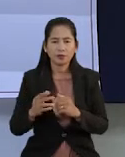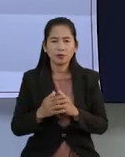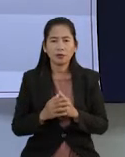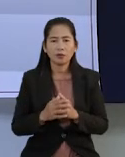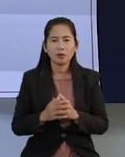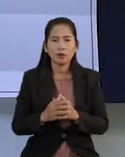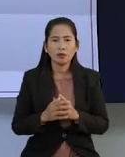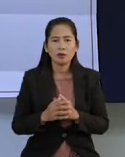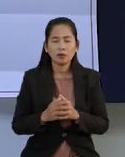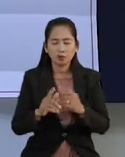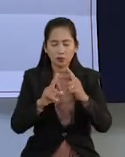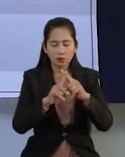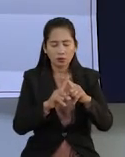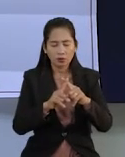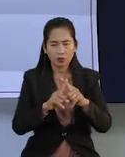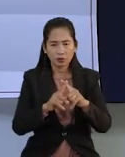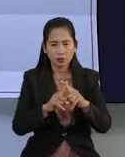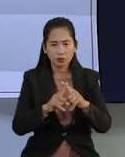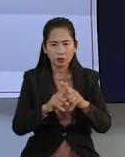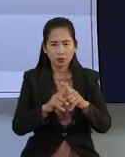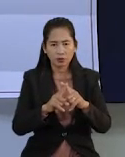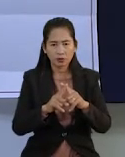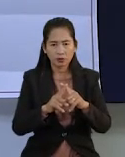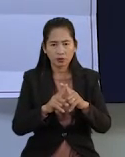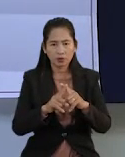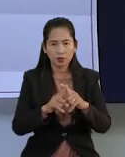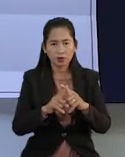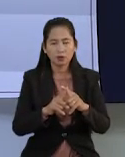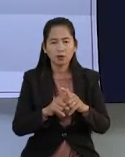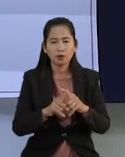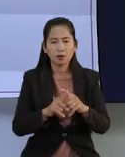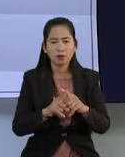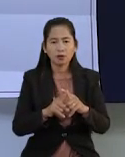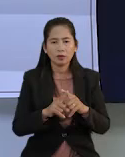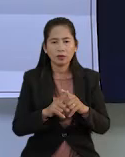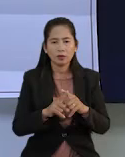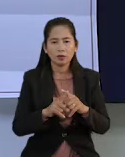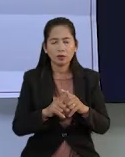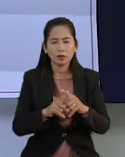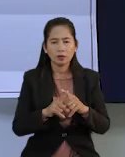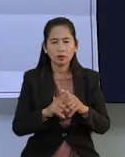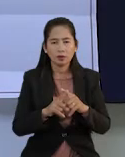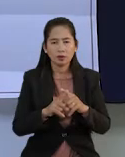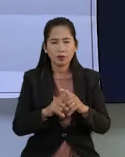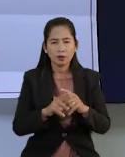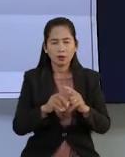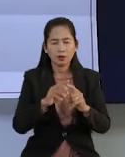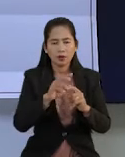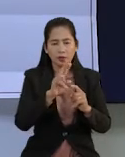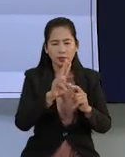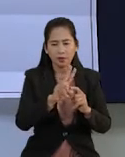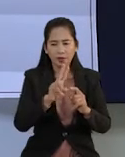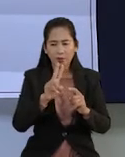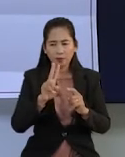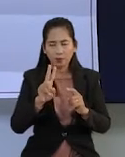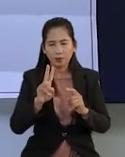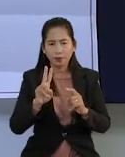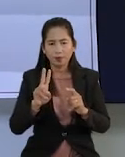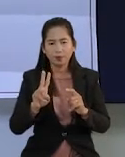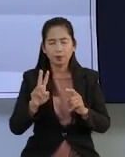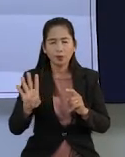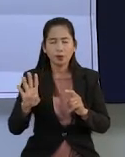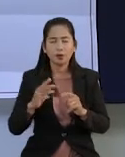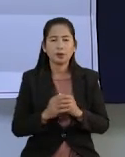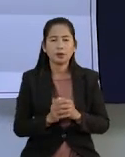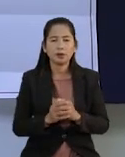Chà, chẳng con chạy xa mới thở gọn. Buồn, chạy nâng phía bàn phía. Chẳng cho phía đó, buồn.